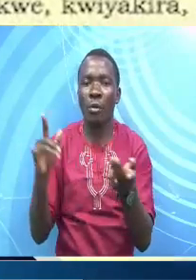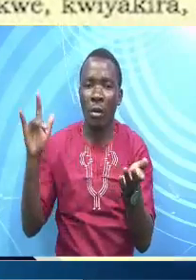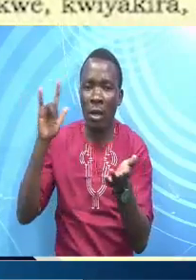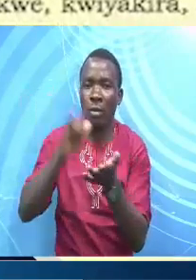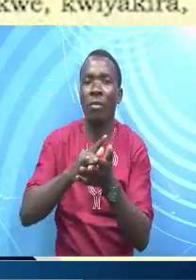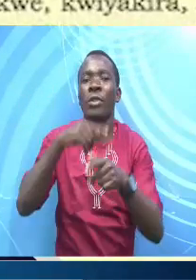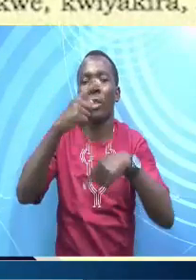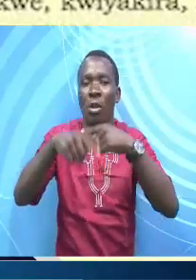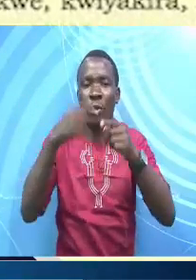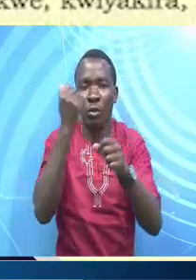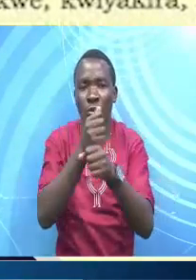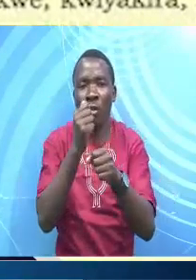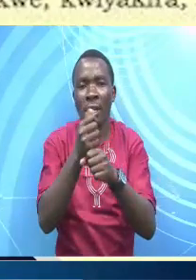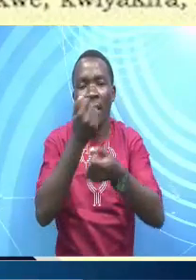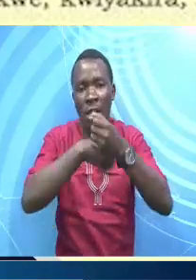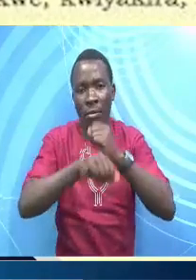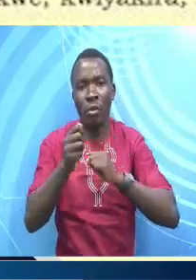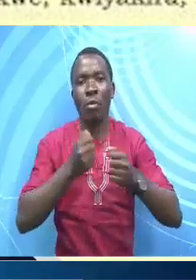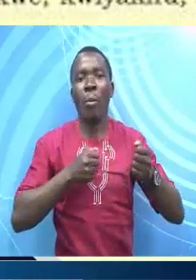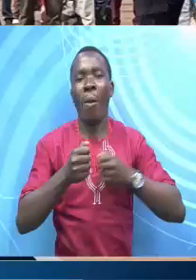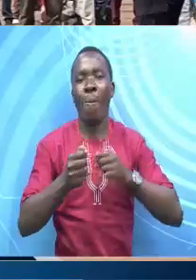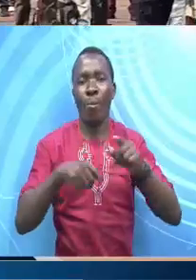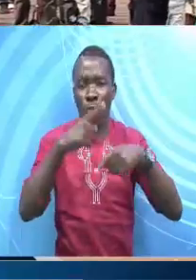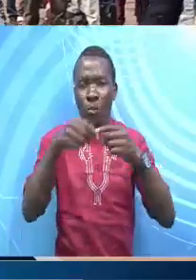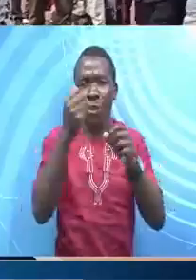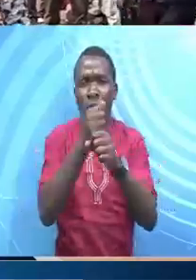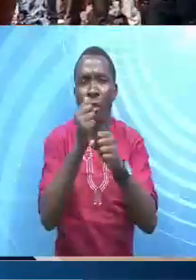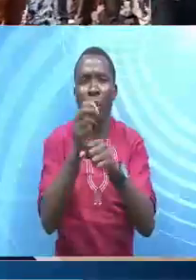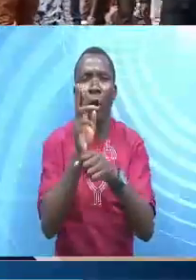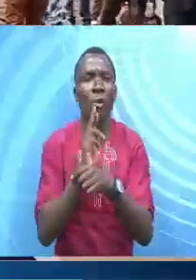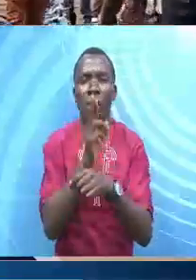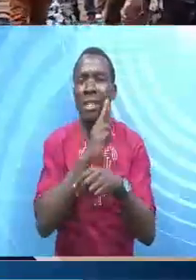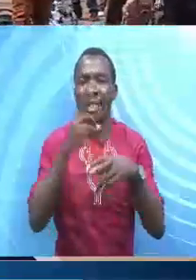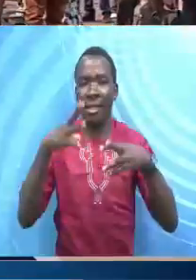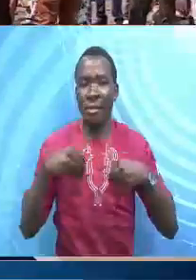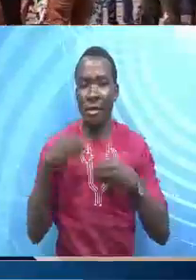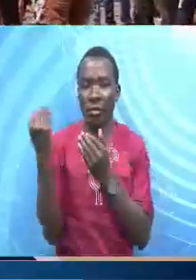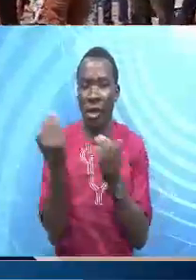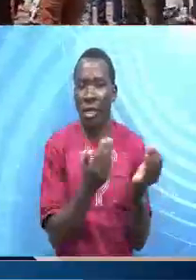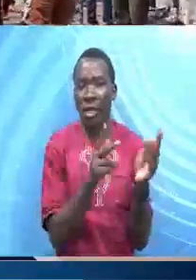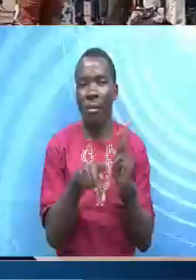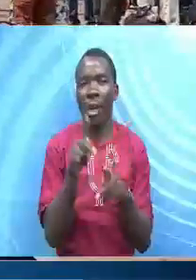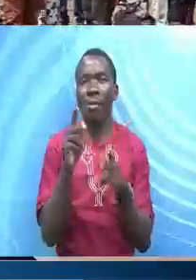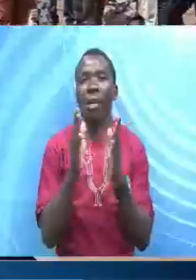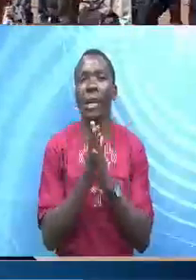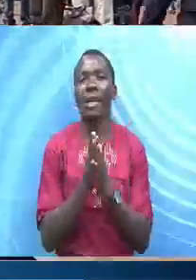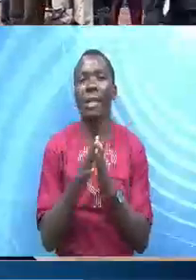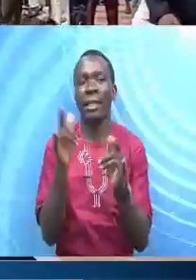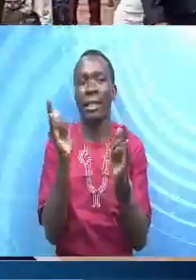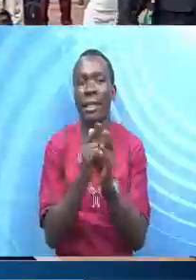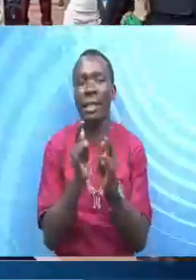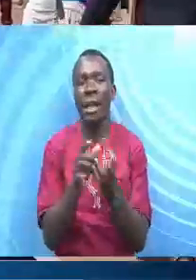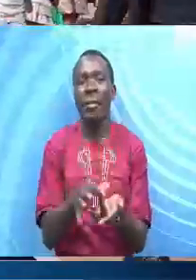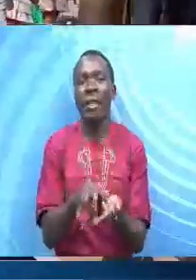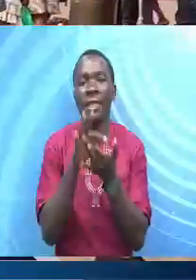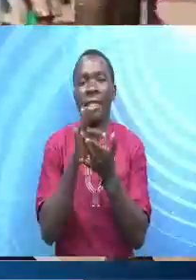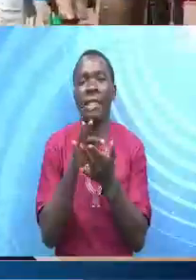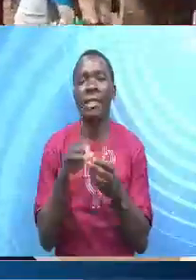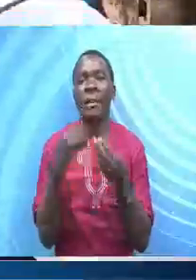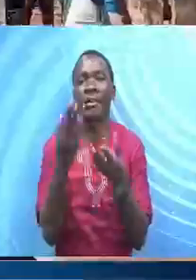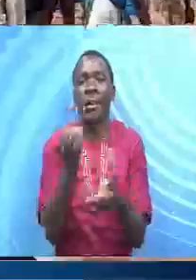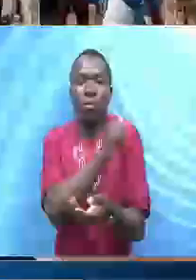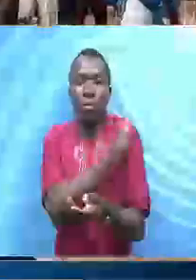ibikorwa by'ubukerarugendo bizakomeza gukora hoteli zizemerewe kwakira abantu gusa ndetse n'inama za ngombwa zibanje kubihererwa uruhushya rwanditswe